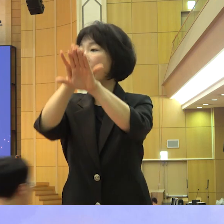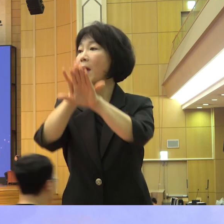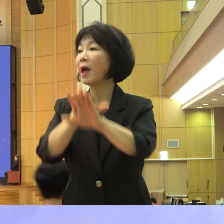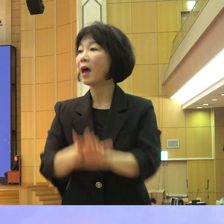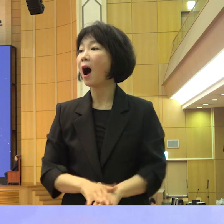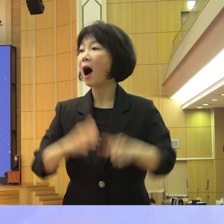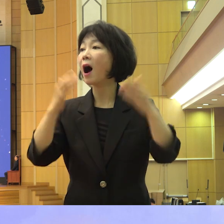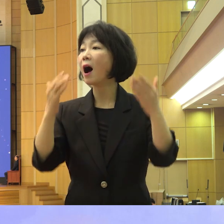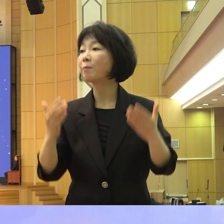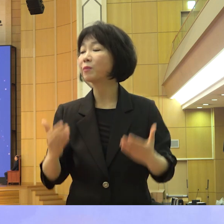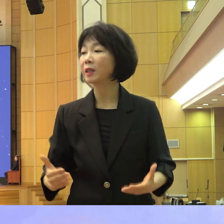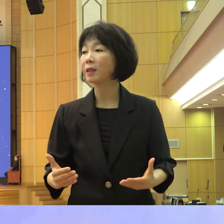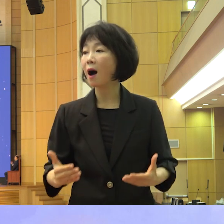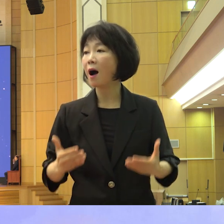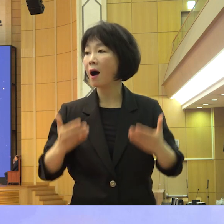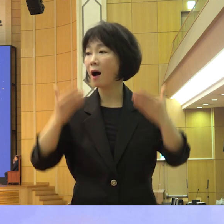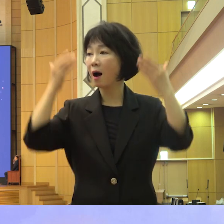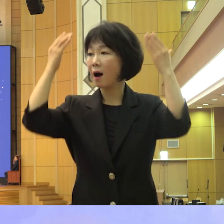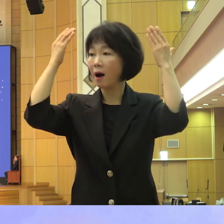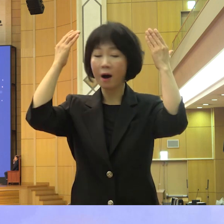하나님을